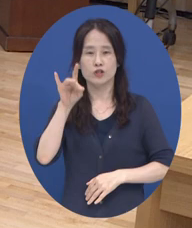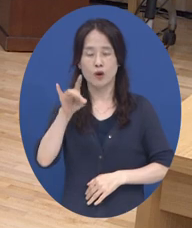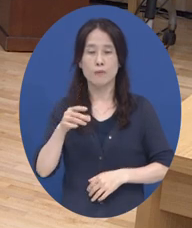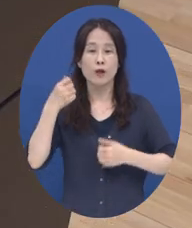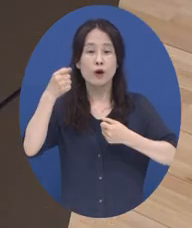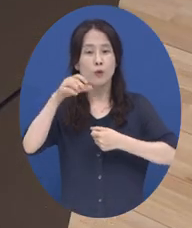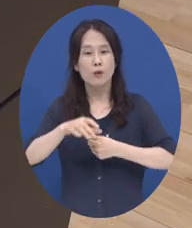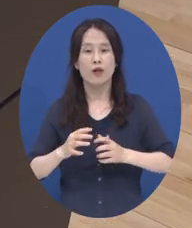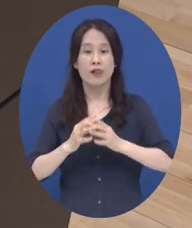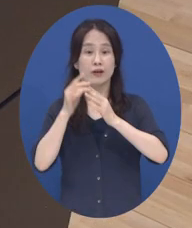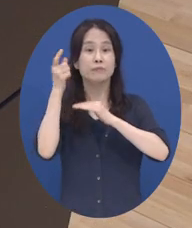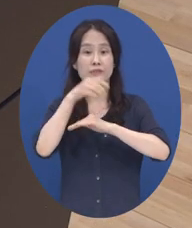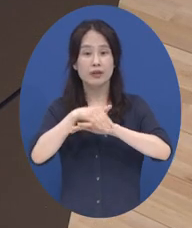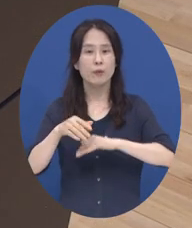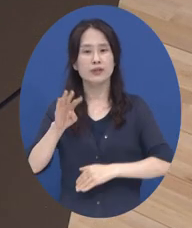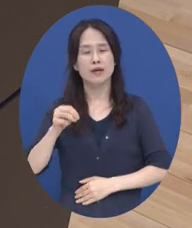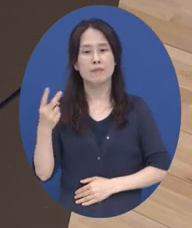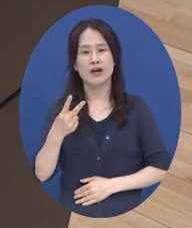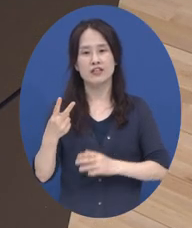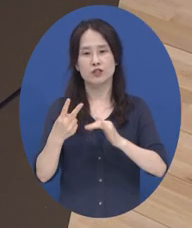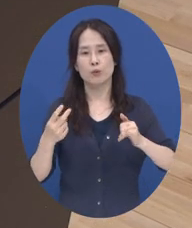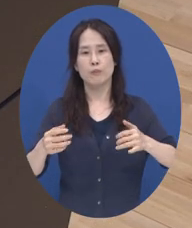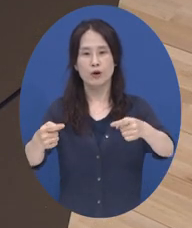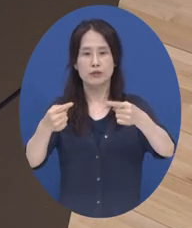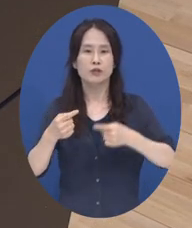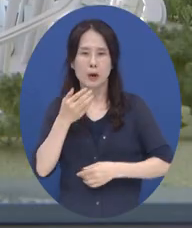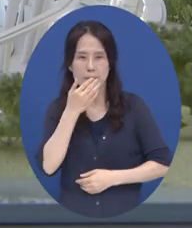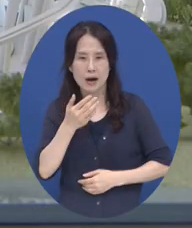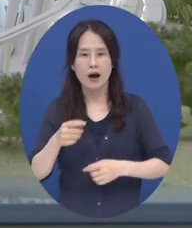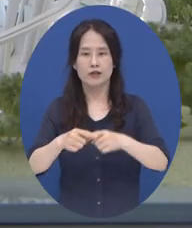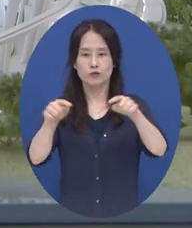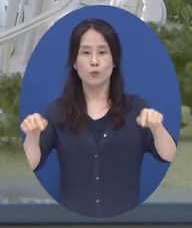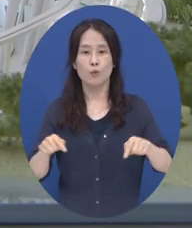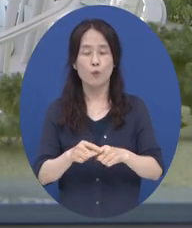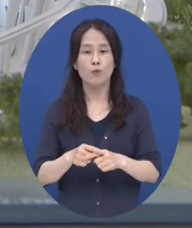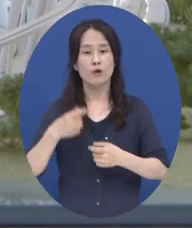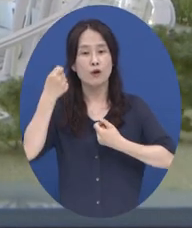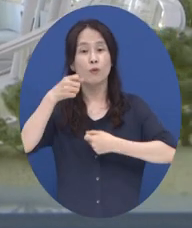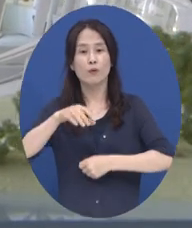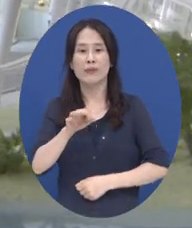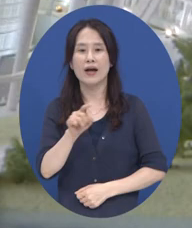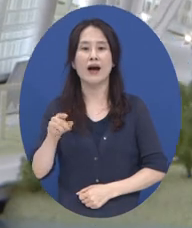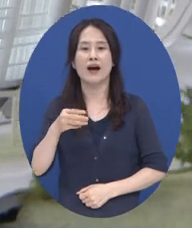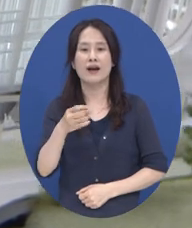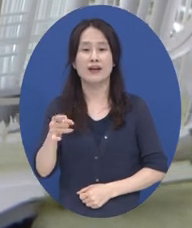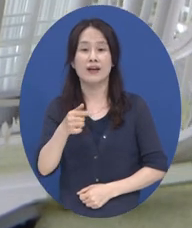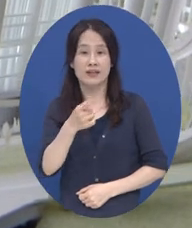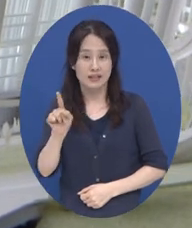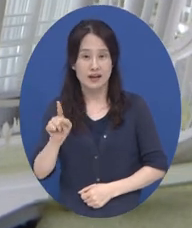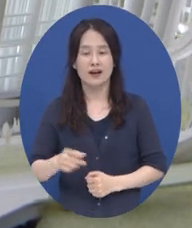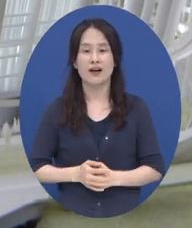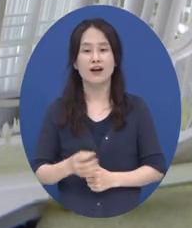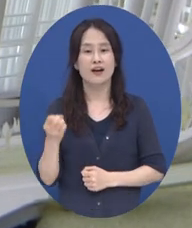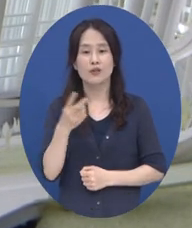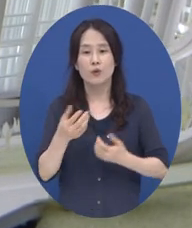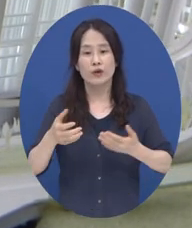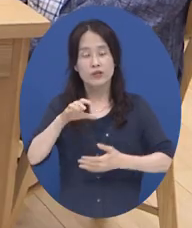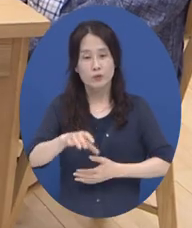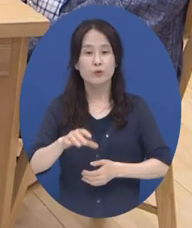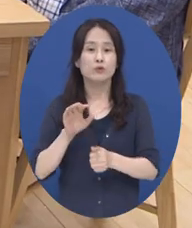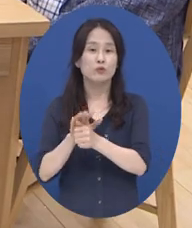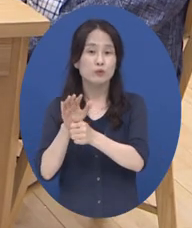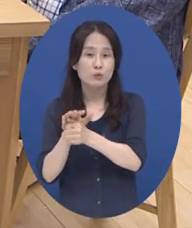건립할 예정. 4만 2천 명을 수용할 수 있는 규모의 원형 공연장인 아레나입니다. 또 스타트업 지원을 통해 일자리를